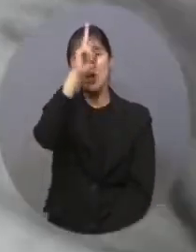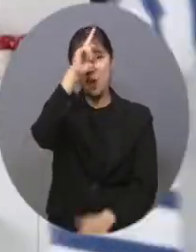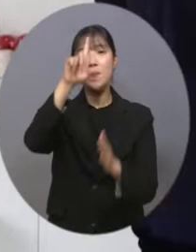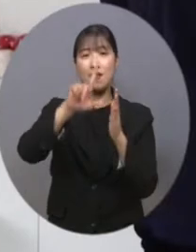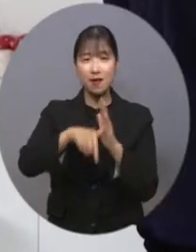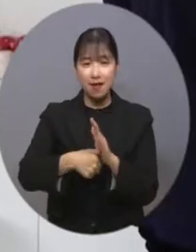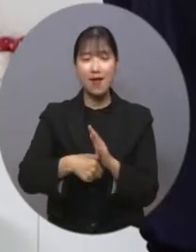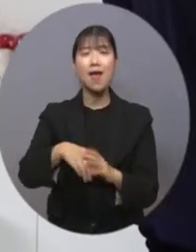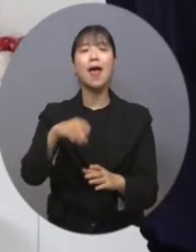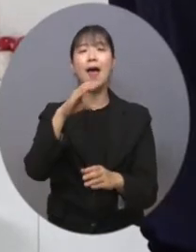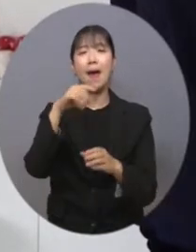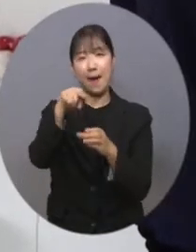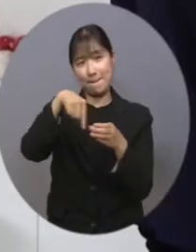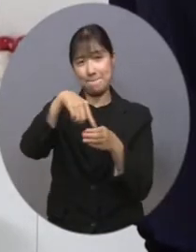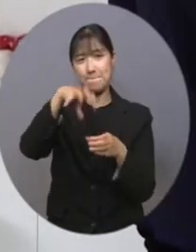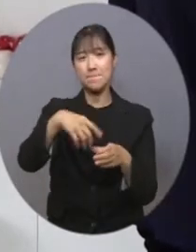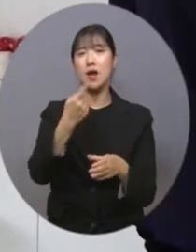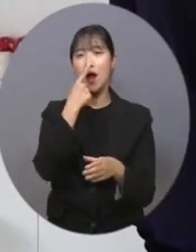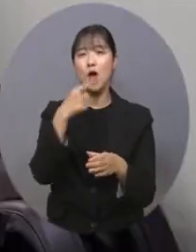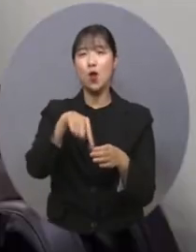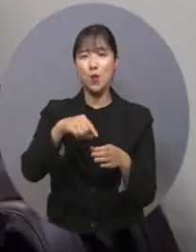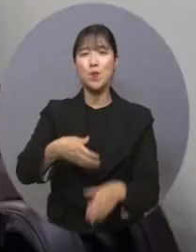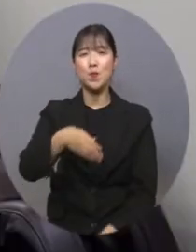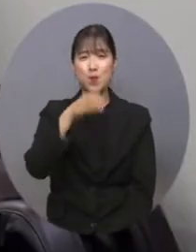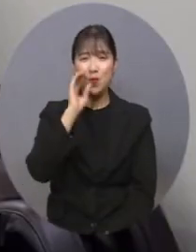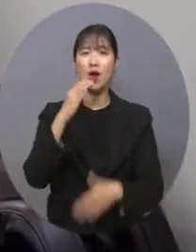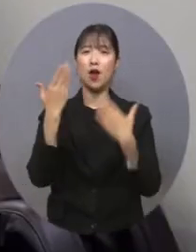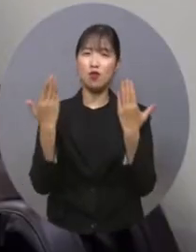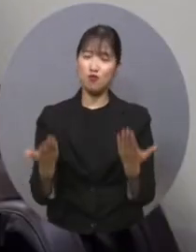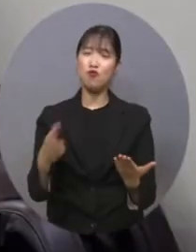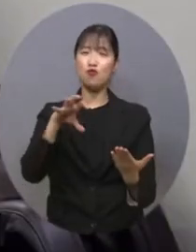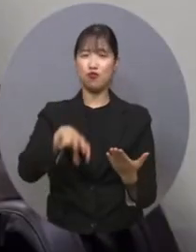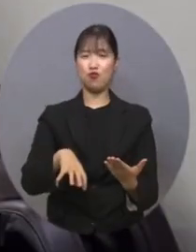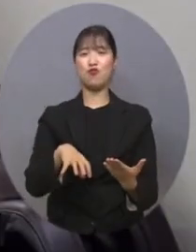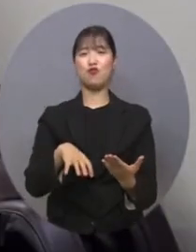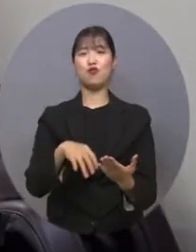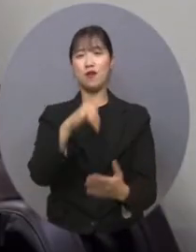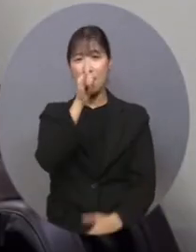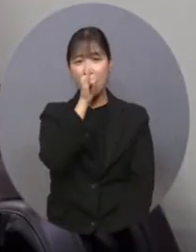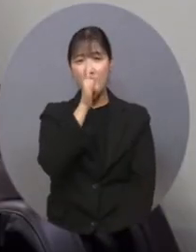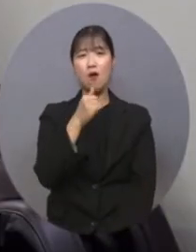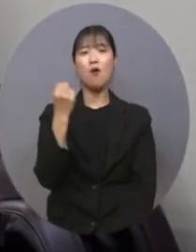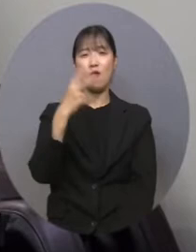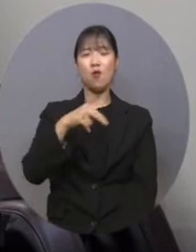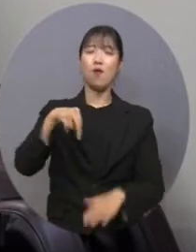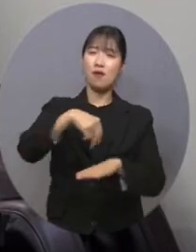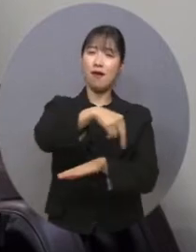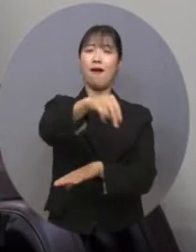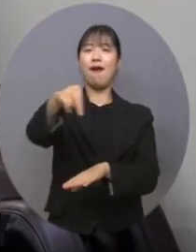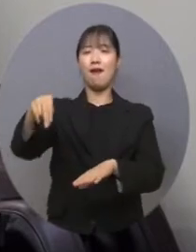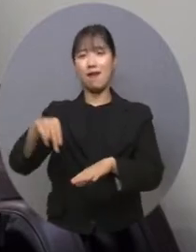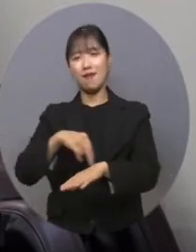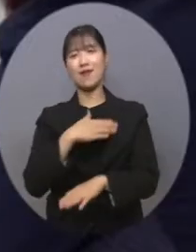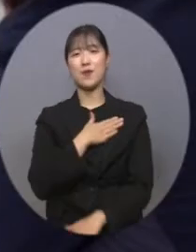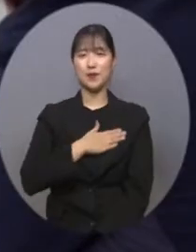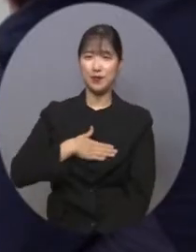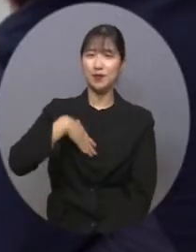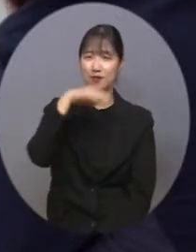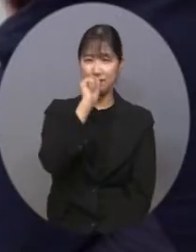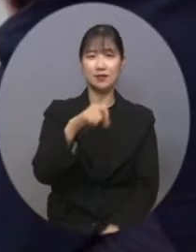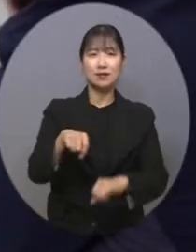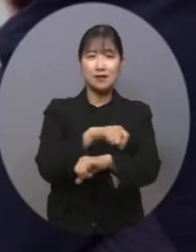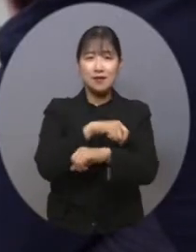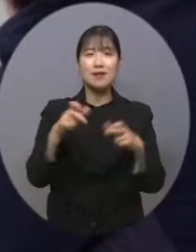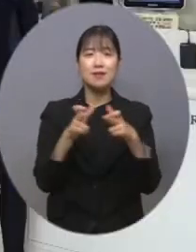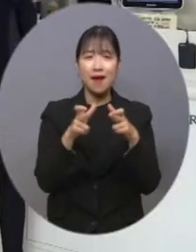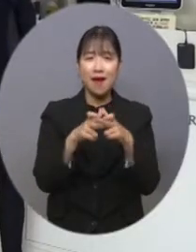이용하여 카페에서 커피를 마시기도 하고 휴게실에서 쉬기도 하고 산책을 하기도 한다고 하네요. 특히나